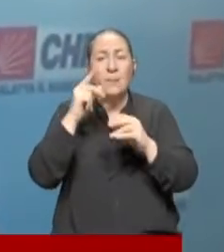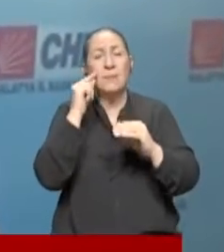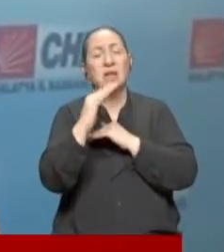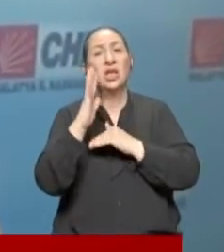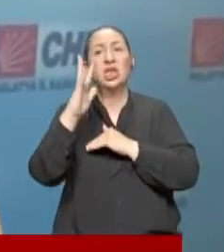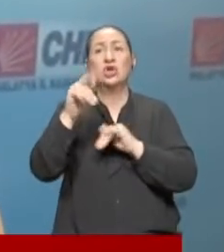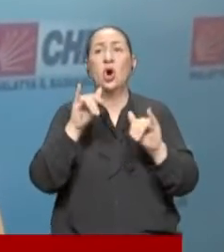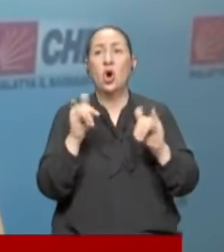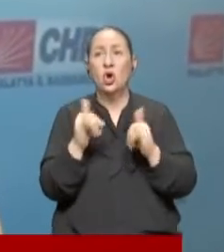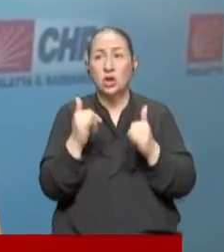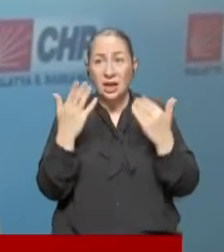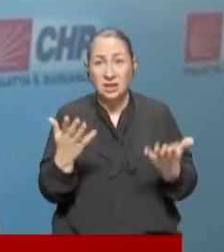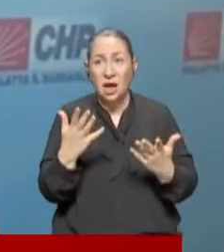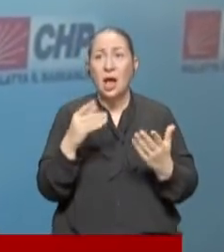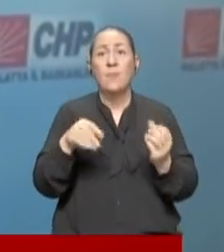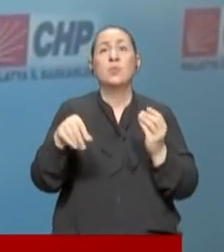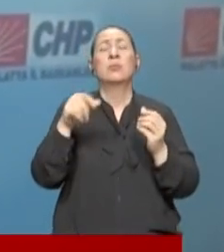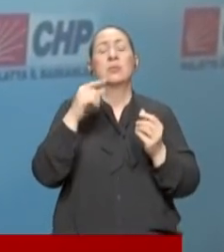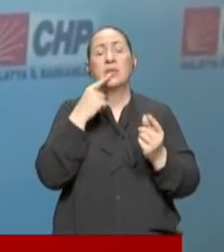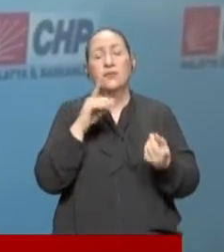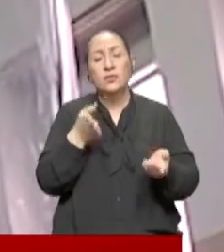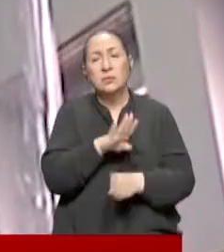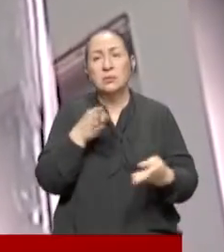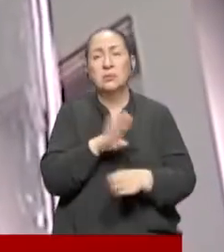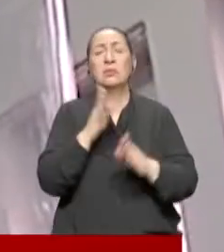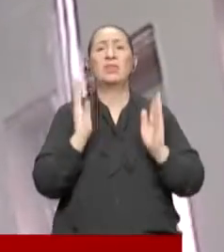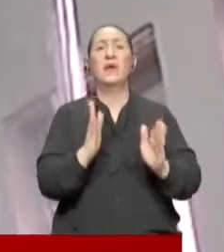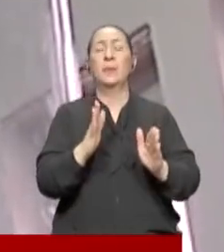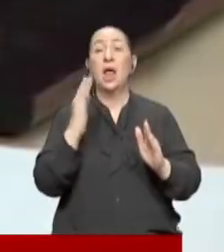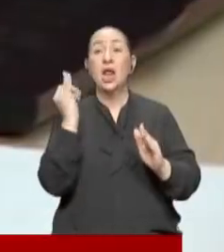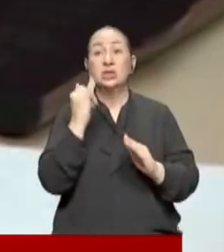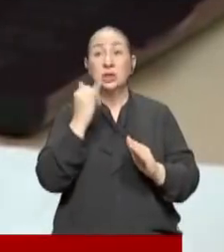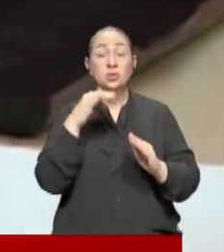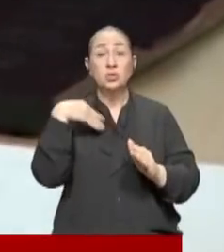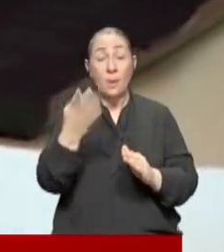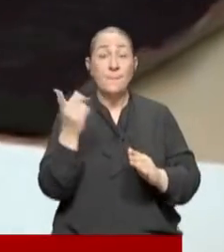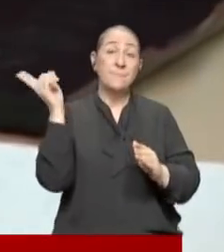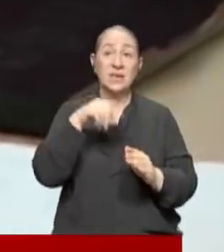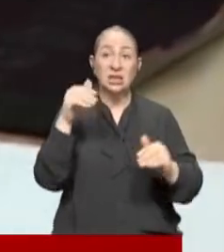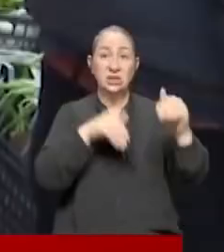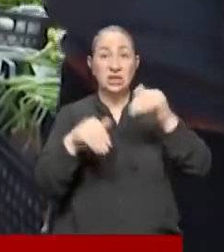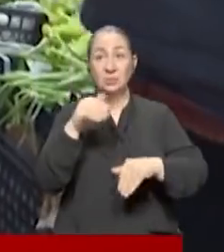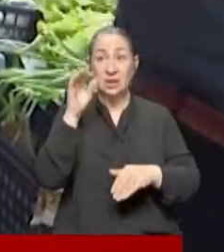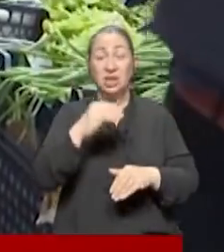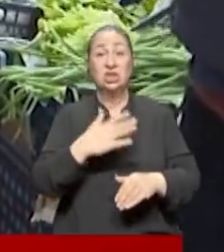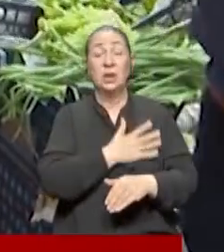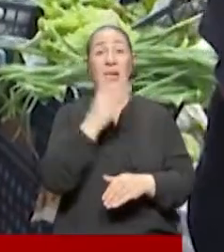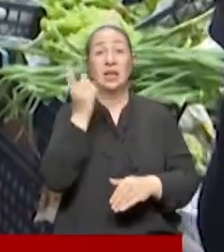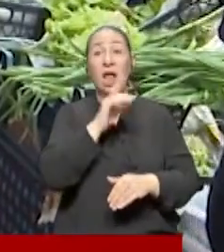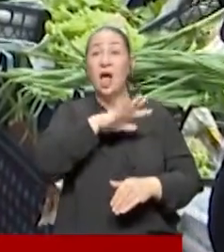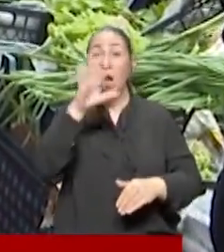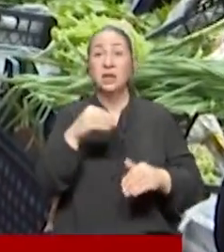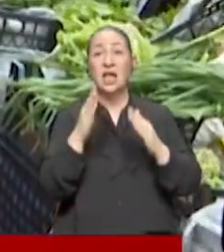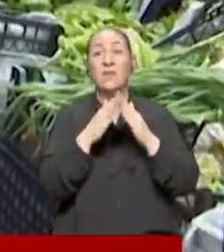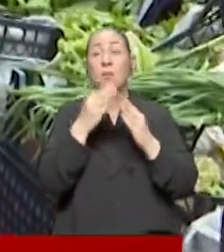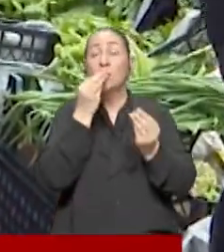milletin geleceğiyle oynayarak da çarp etmeye devam ediyorlar. Eleştirilerin ardından söz bir kez daha seçime geldi. CHP lideri herkes